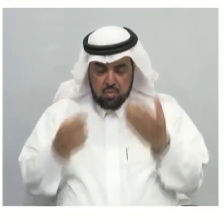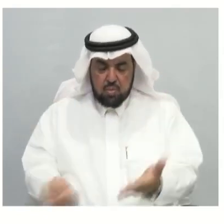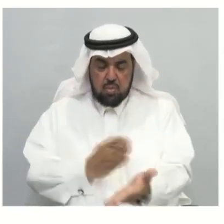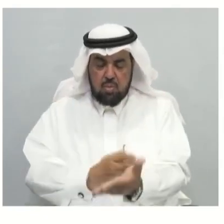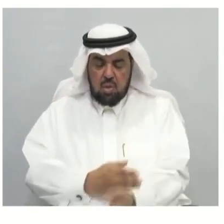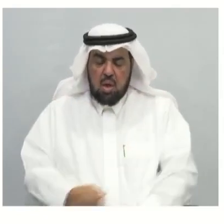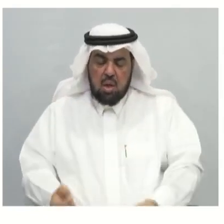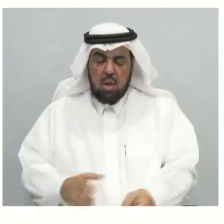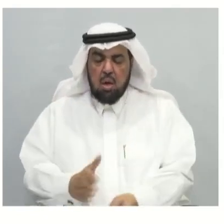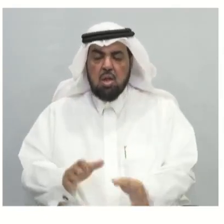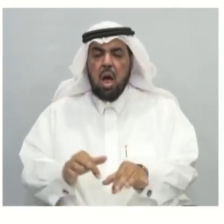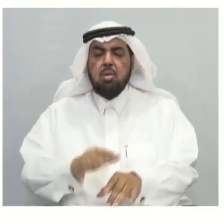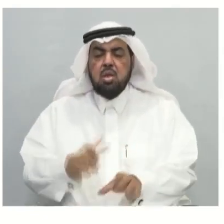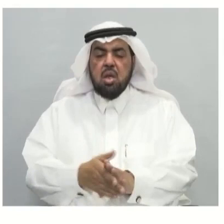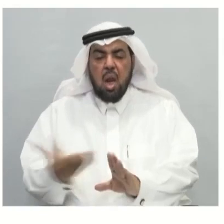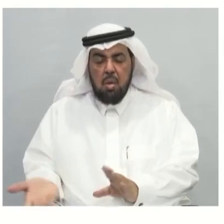الى اليمين